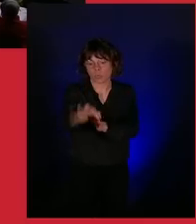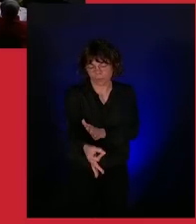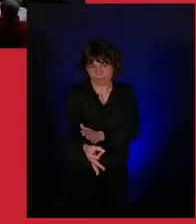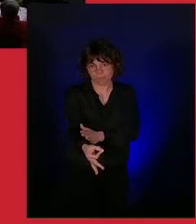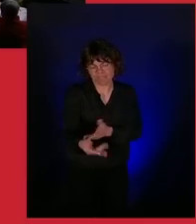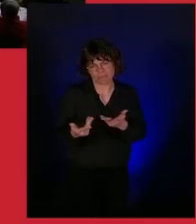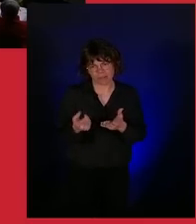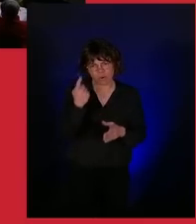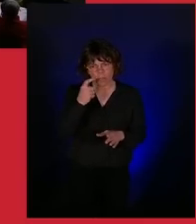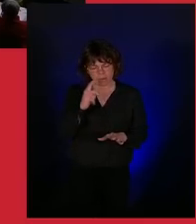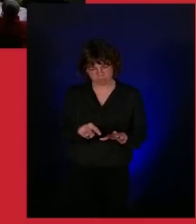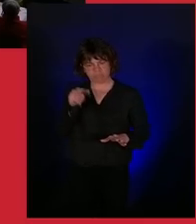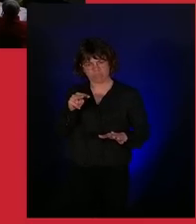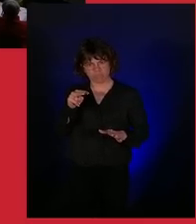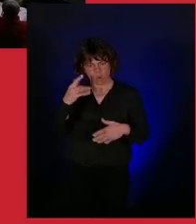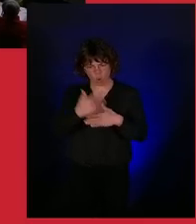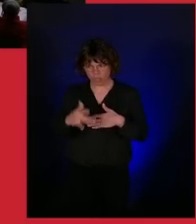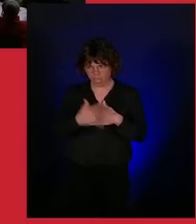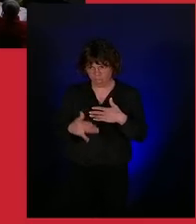remarquons également que ce retard est structurel.